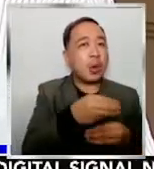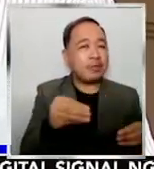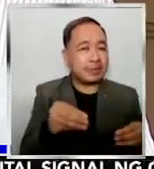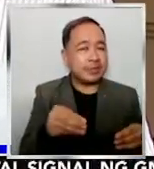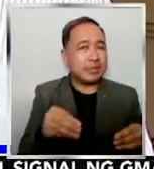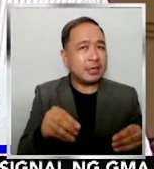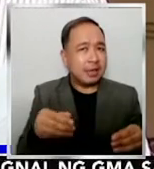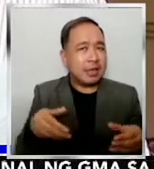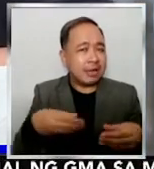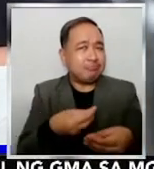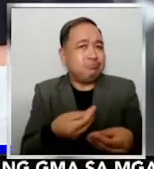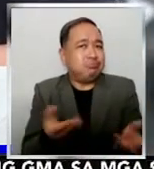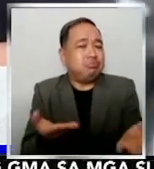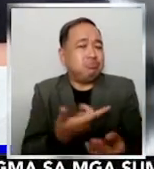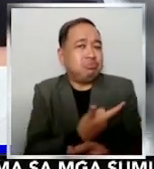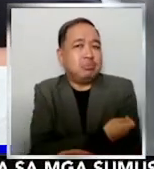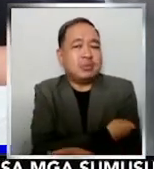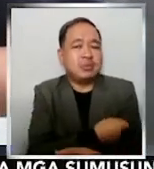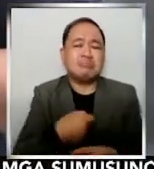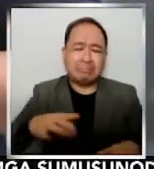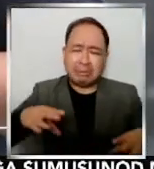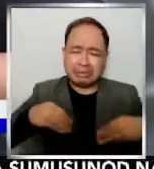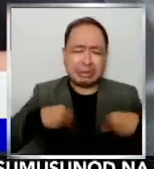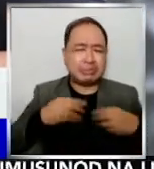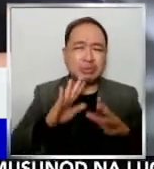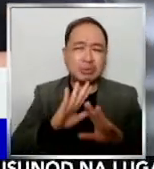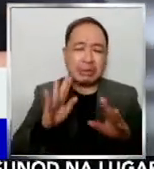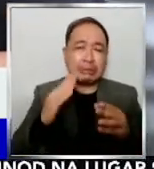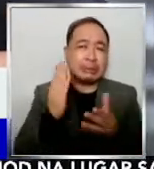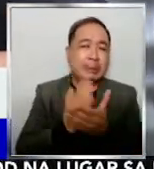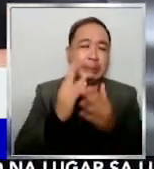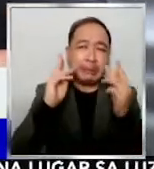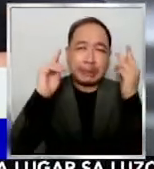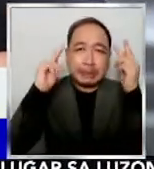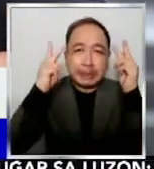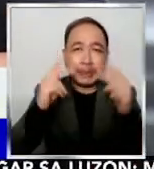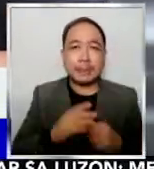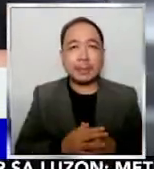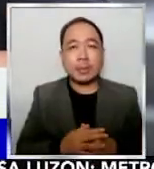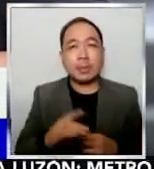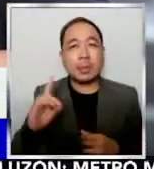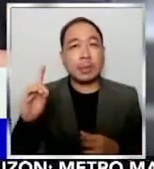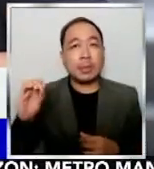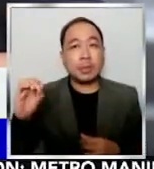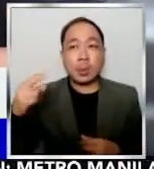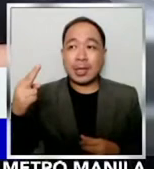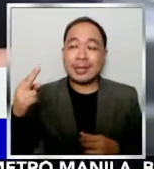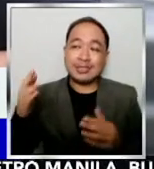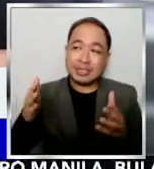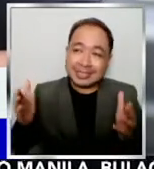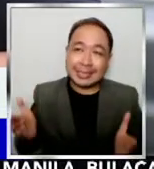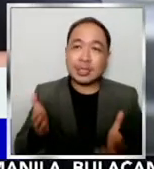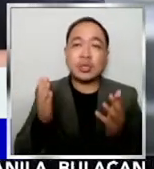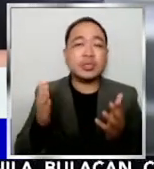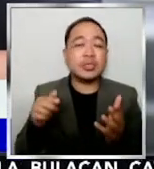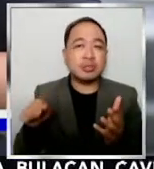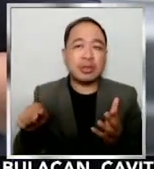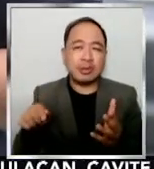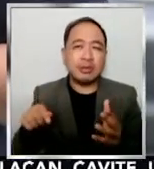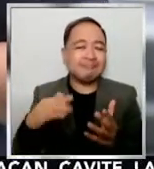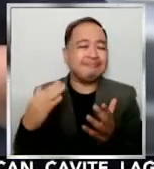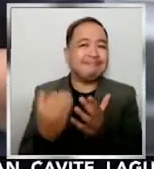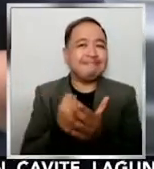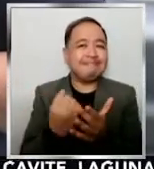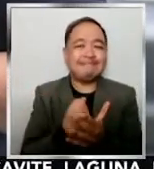na agam-agam. Pangihikayat ng DOH, samantalahin na ang mga libreng bakuna, lalo na ang booster shot para sa mga nabakunahan